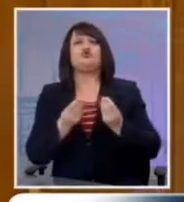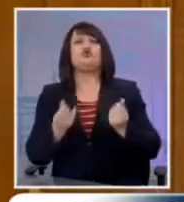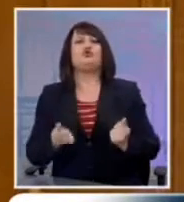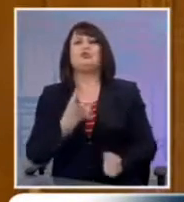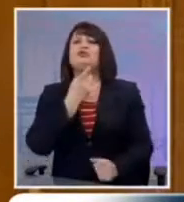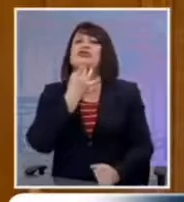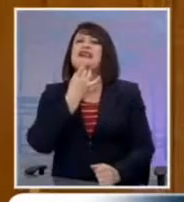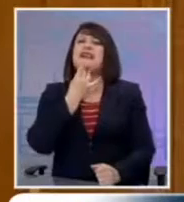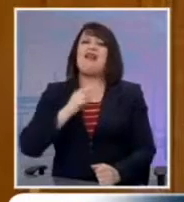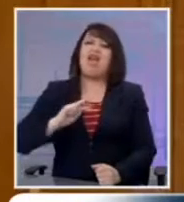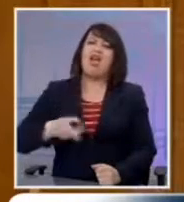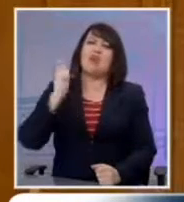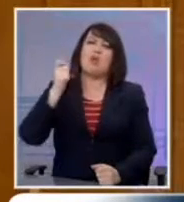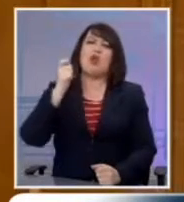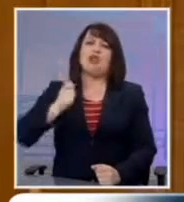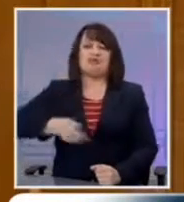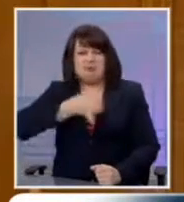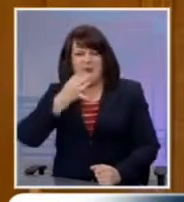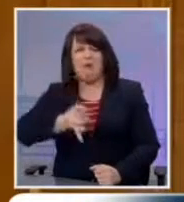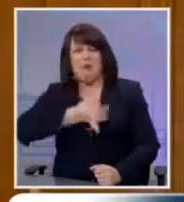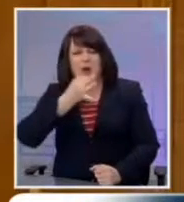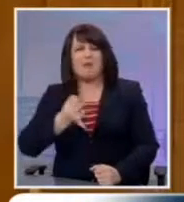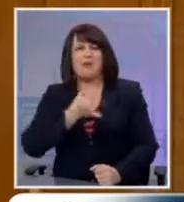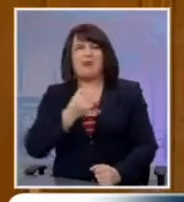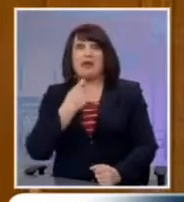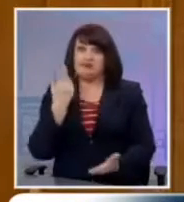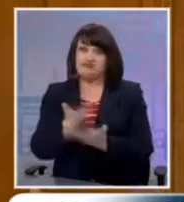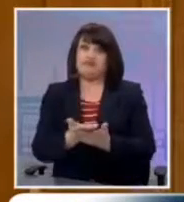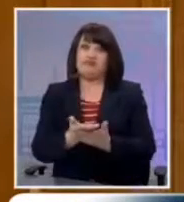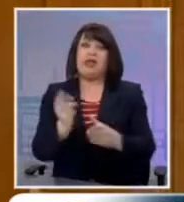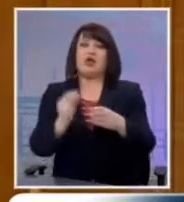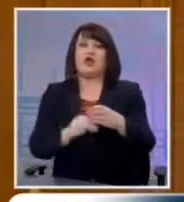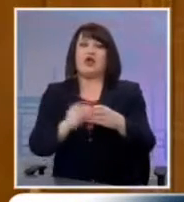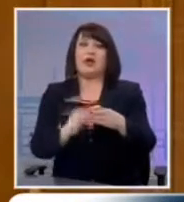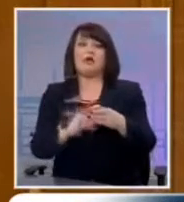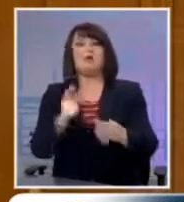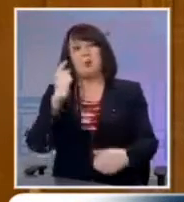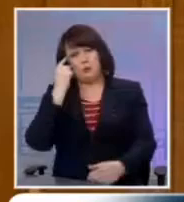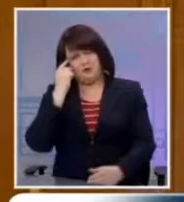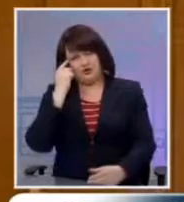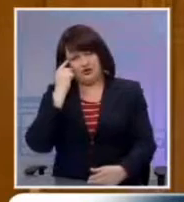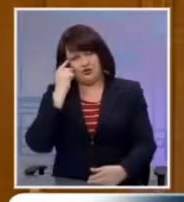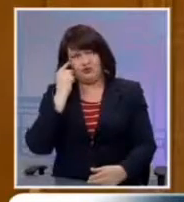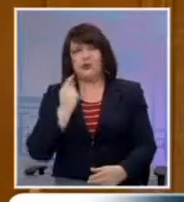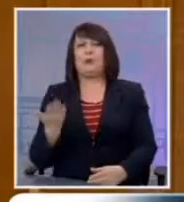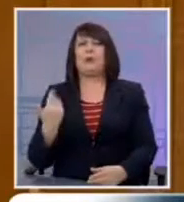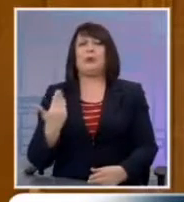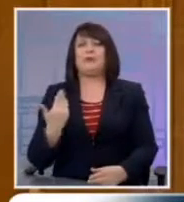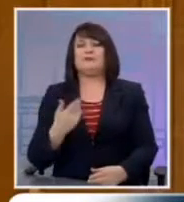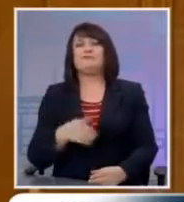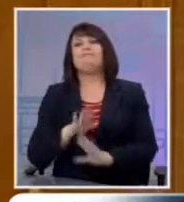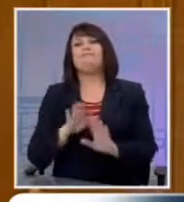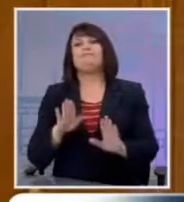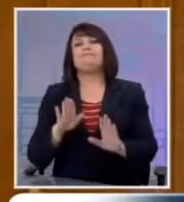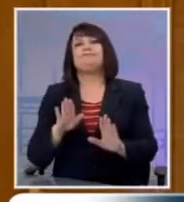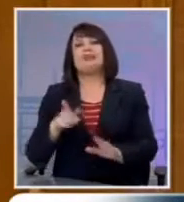σκληρό αντιπολιτευτικό λόγο που βάζει και θέμα εκλογών, αν και νομίζω ότι τελευταία παρακαλώ, η ρητορική